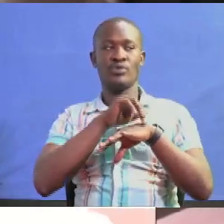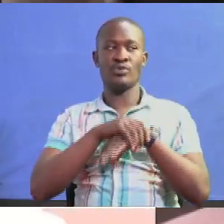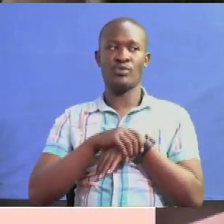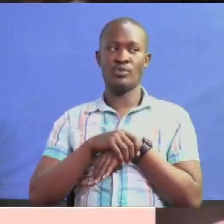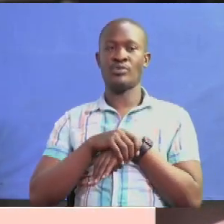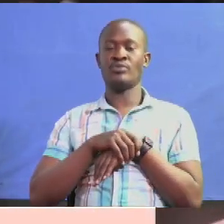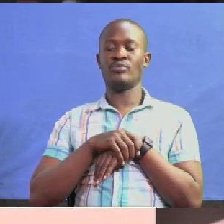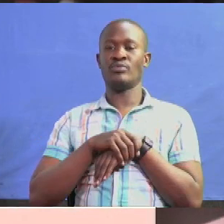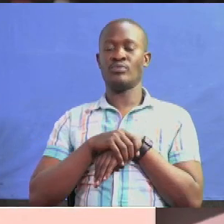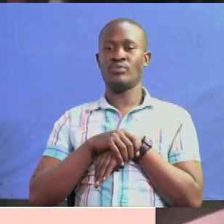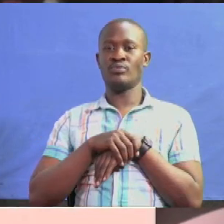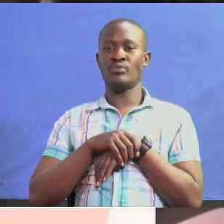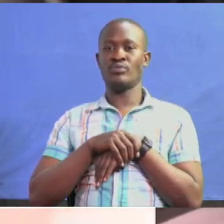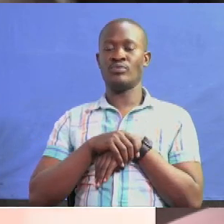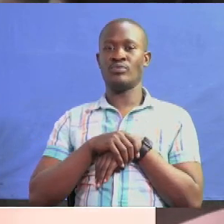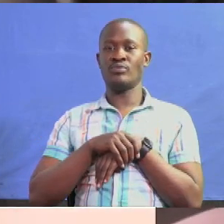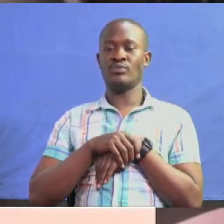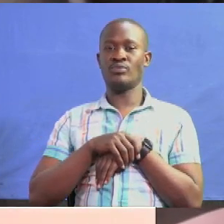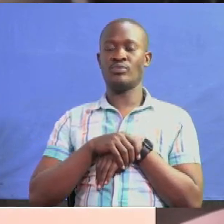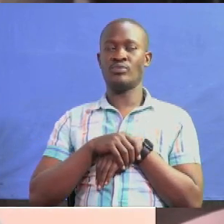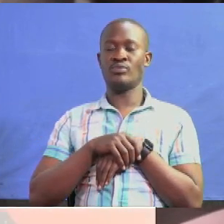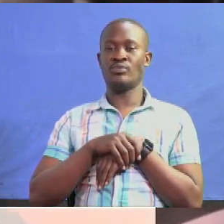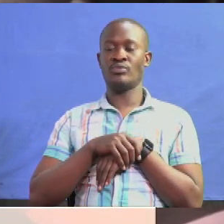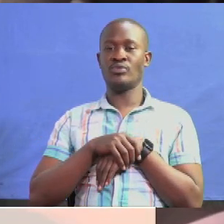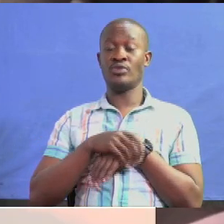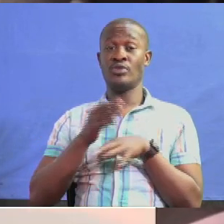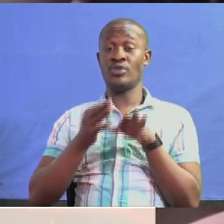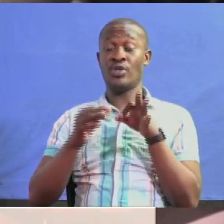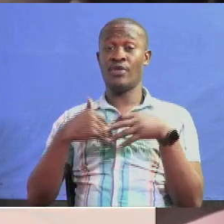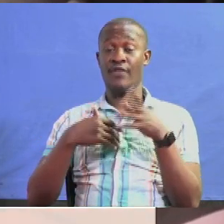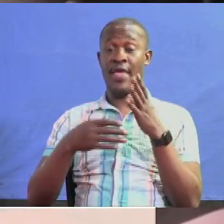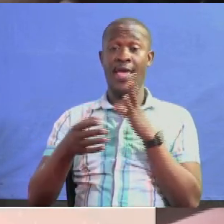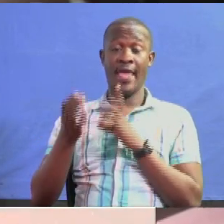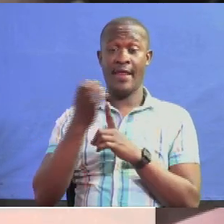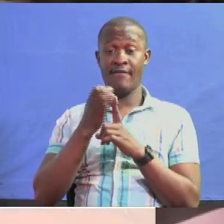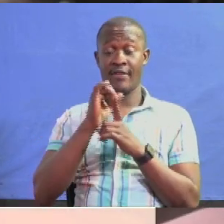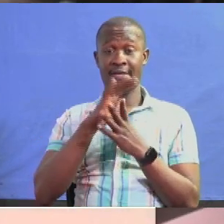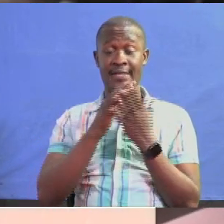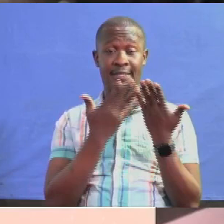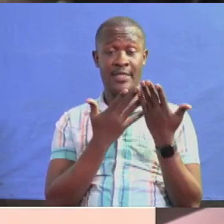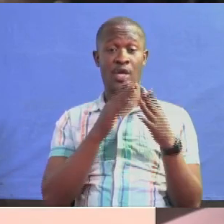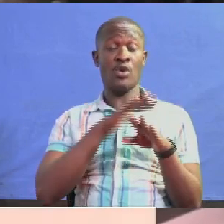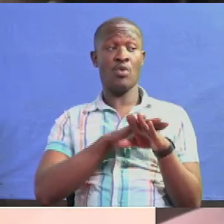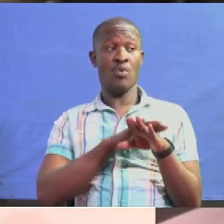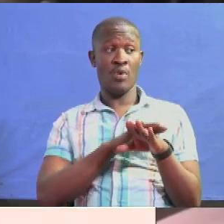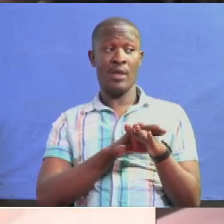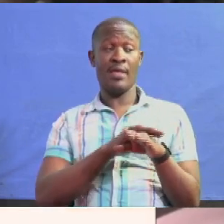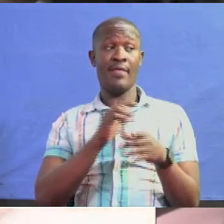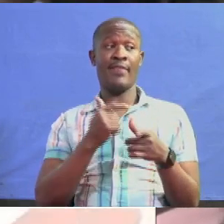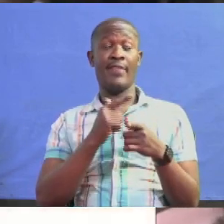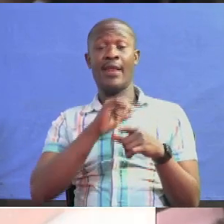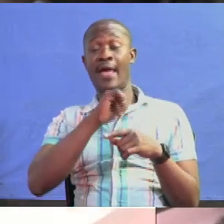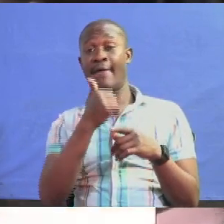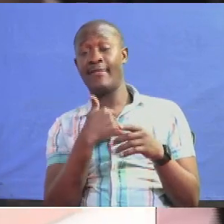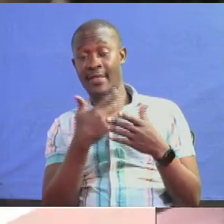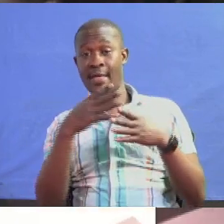humanity is intertwined with what we are doing. If the environment is ruined, definitely any human being,